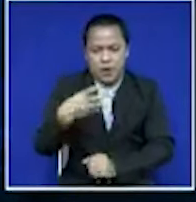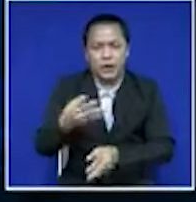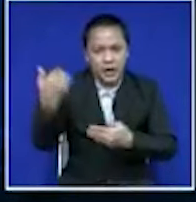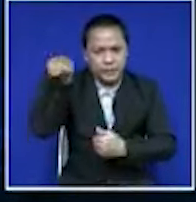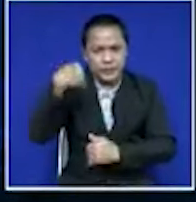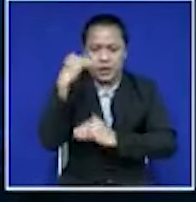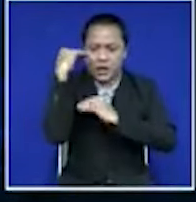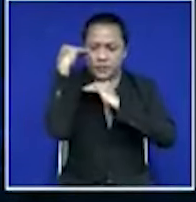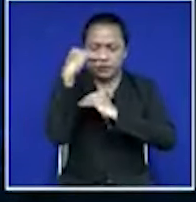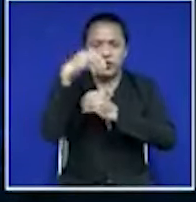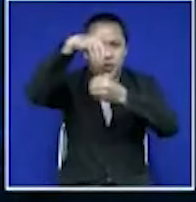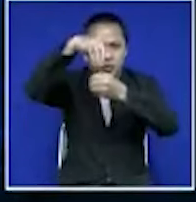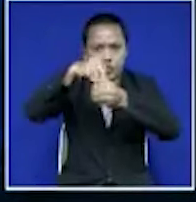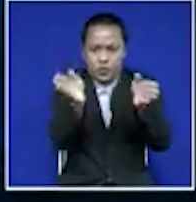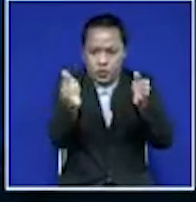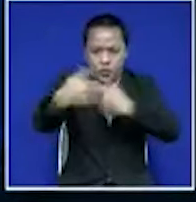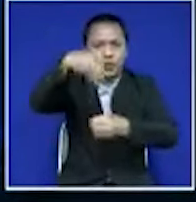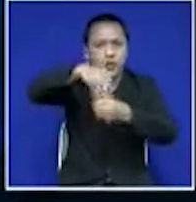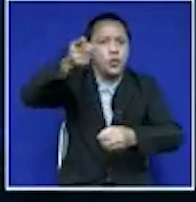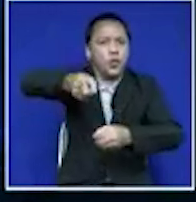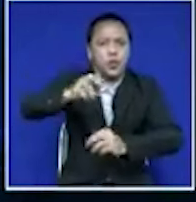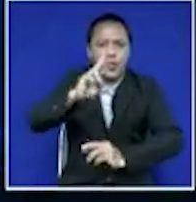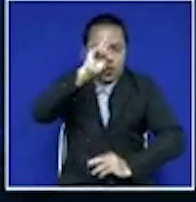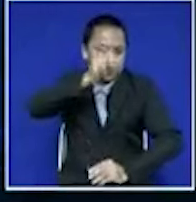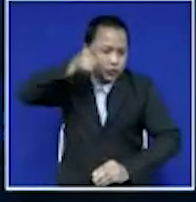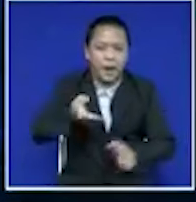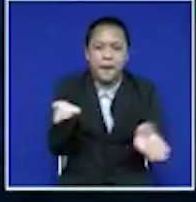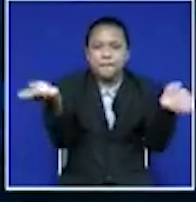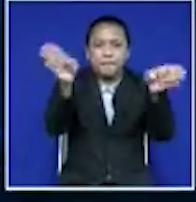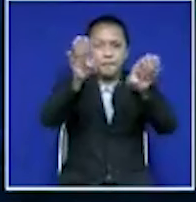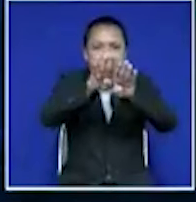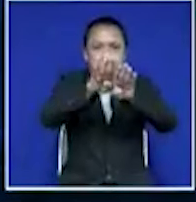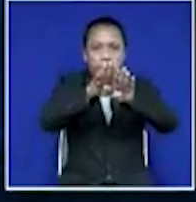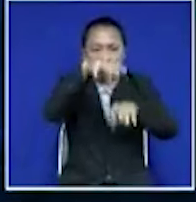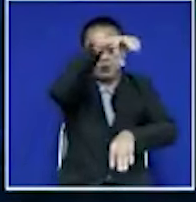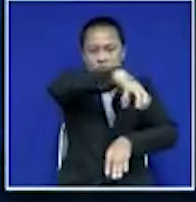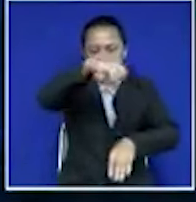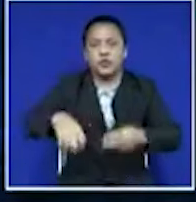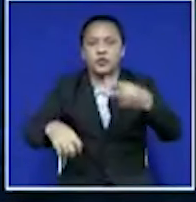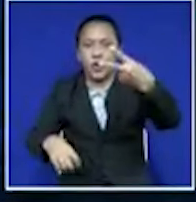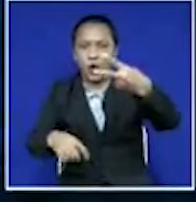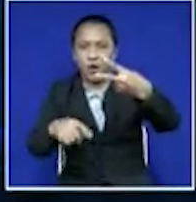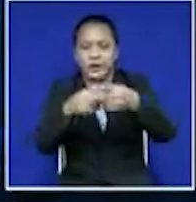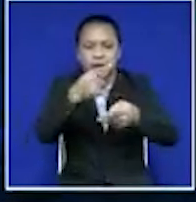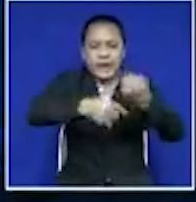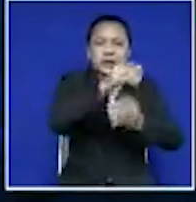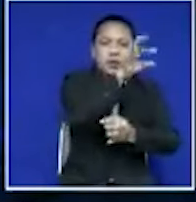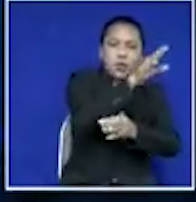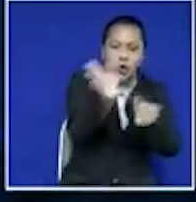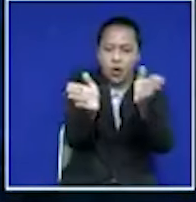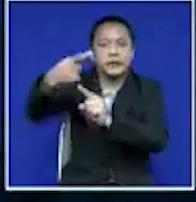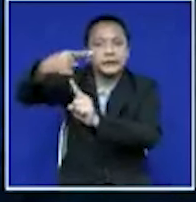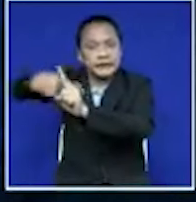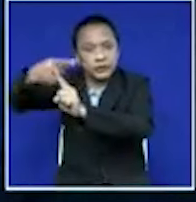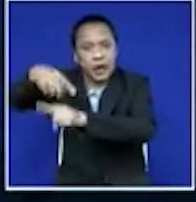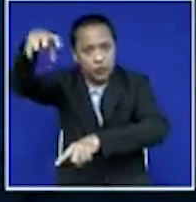กำหนดพื้นที่ควบคุมโรคเด็ดขาดมีคำสั่งปิดสถานที่2แห่งนะครับคือตลาดกลางกุ้งแล้วก็หอพักศรีเมืองก็คือห